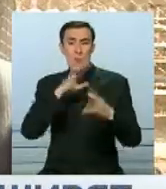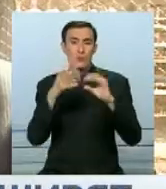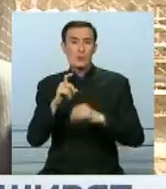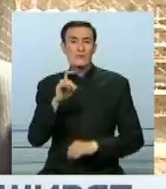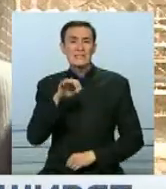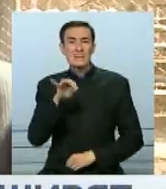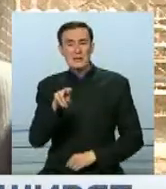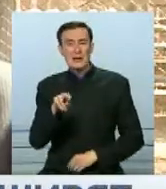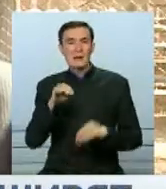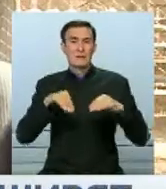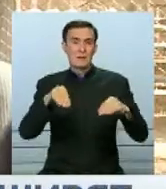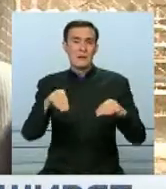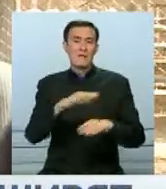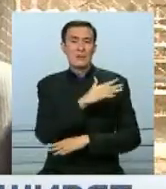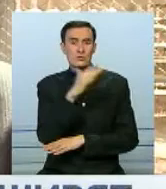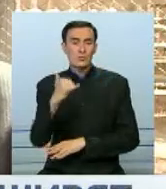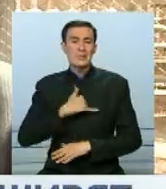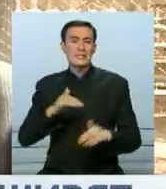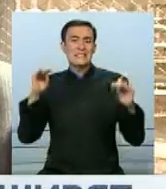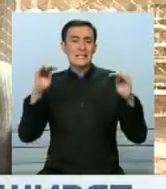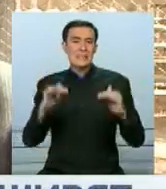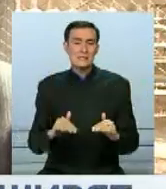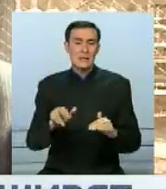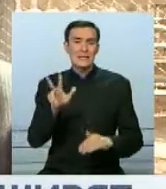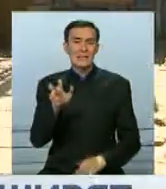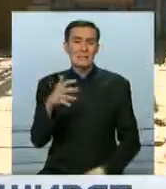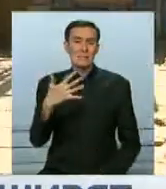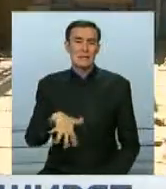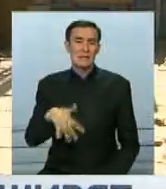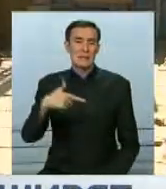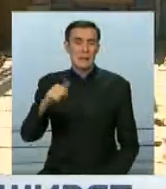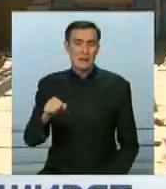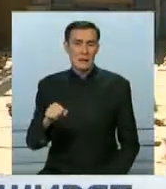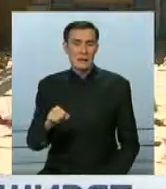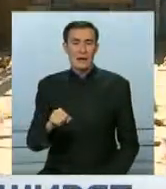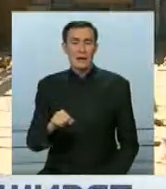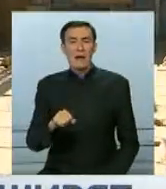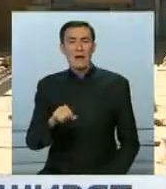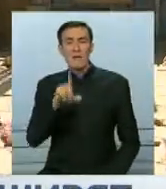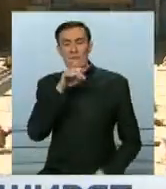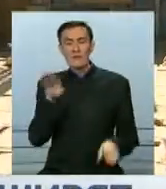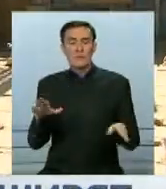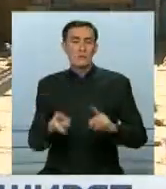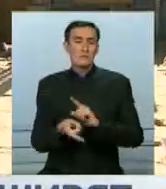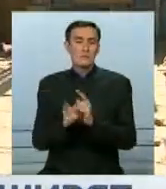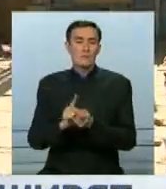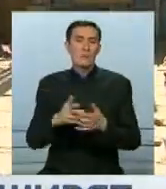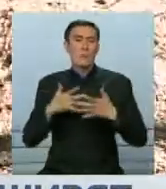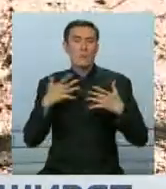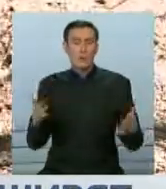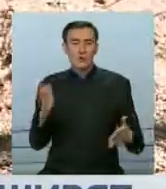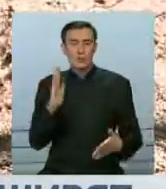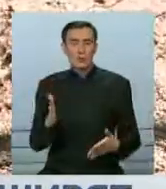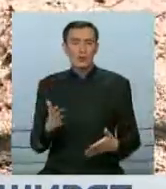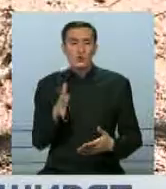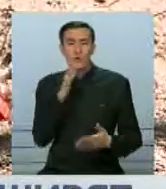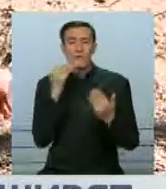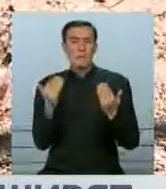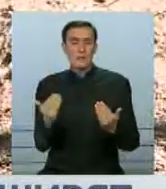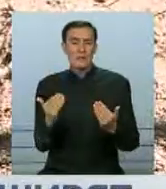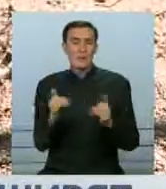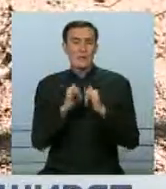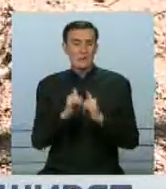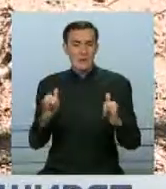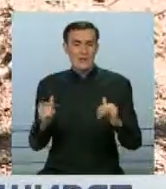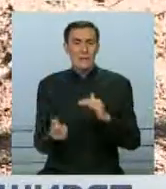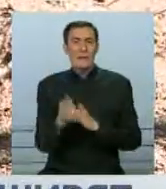химической обработки лесонасаждений у нас снизился до 350 гектаров. Фазанарий ждут большие перемены. Его расширят, сделают более современным. И